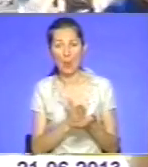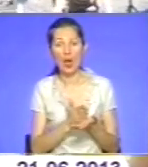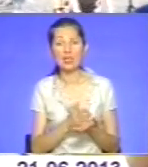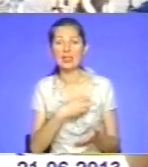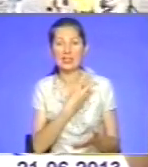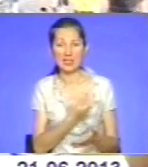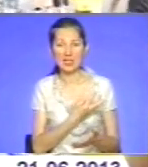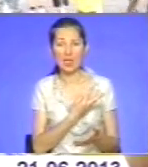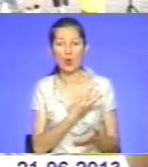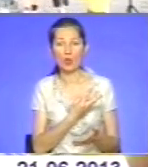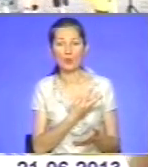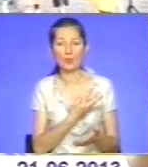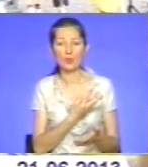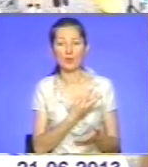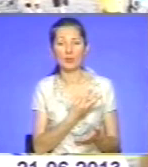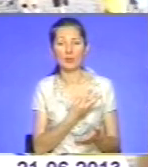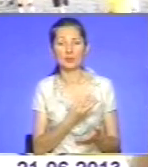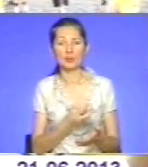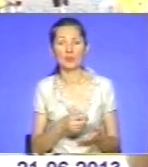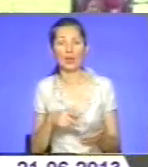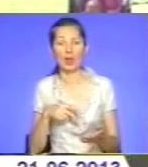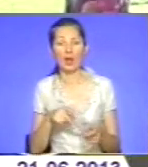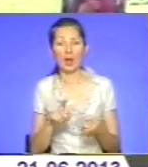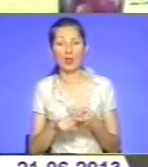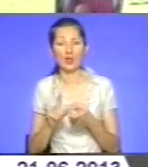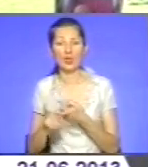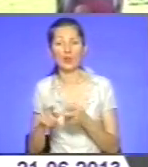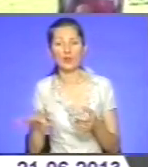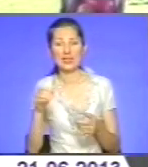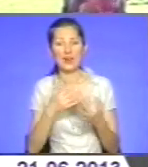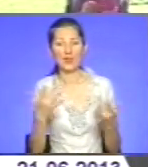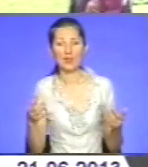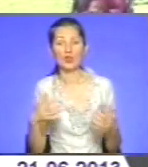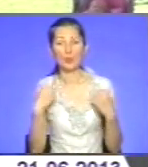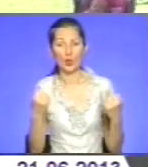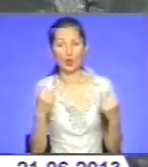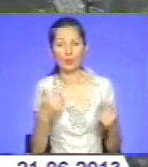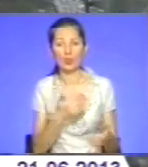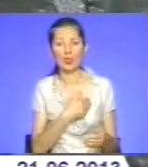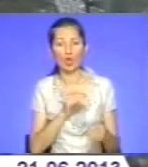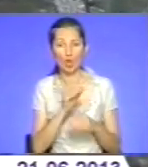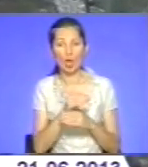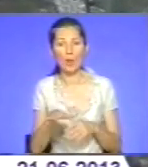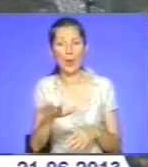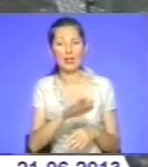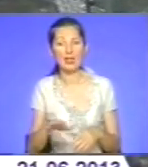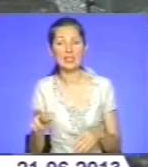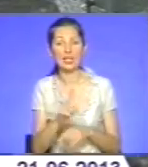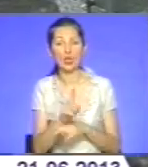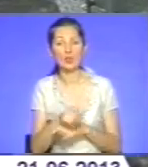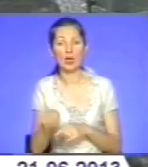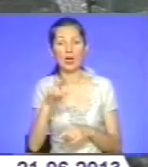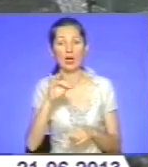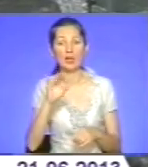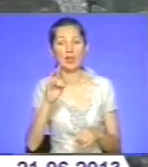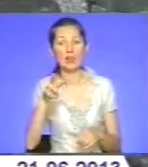стимул, витягуються до всіх видів спорту. На сам кінець хочеться додати, що майданчики тернопільських динамівців не пустують